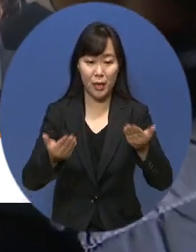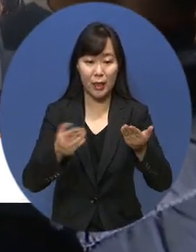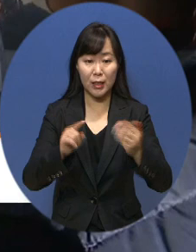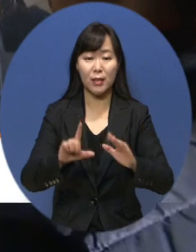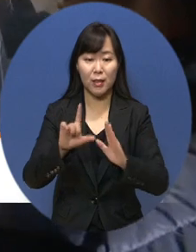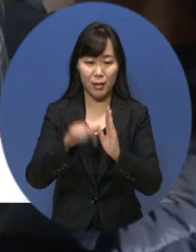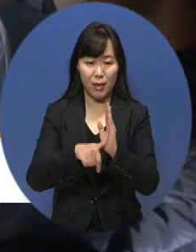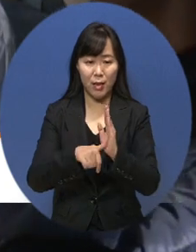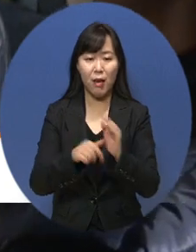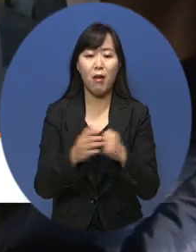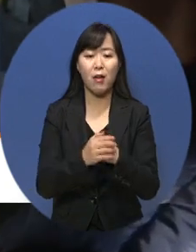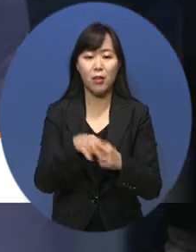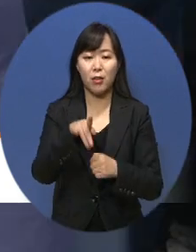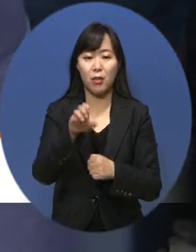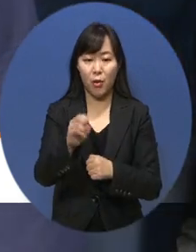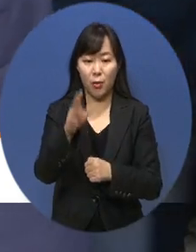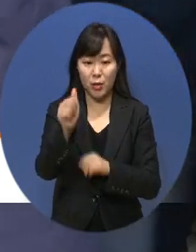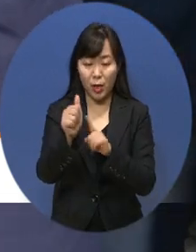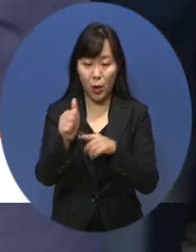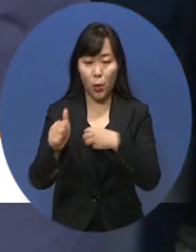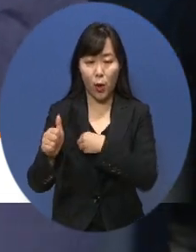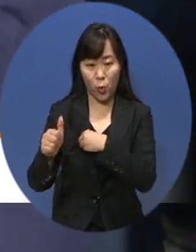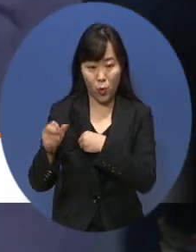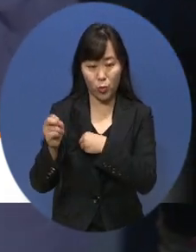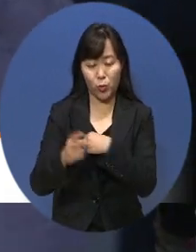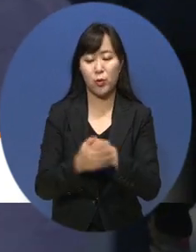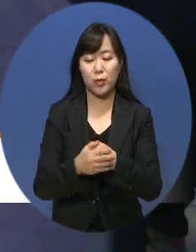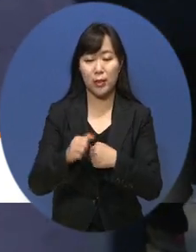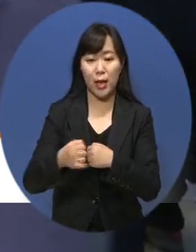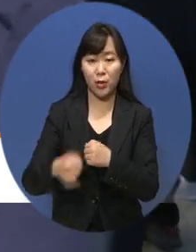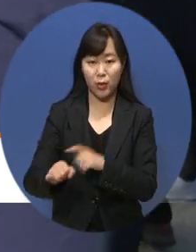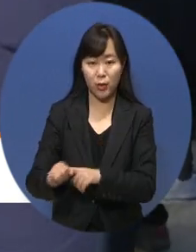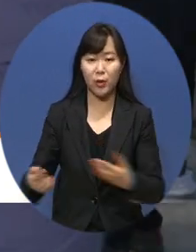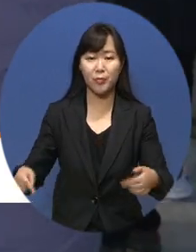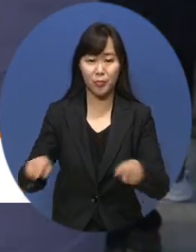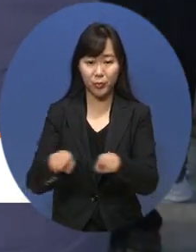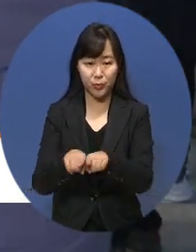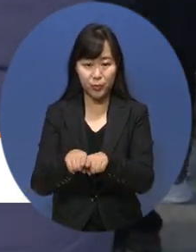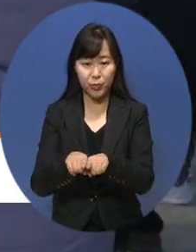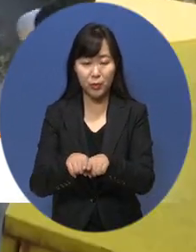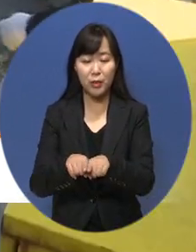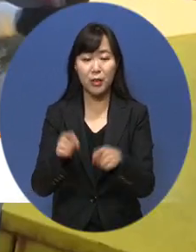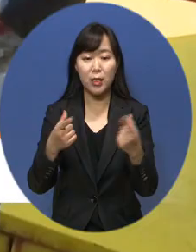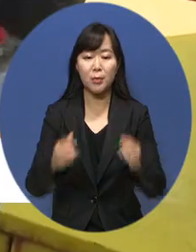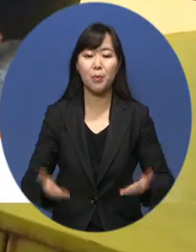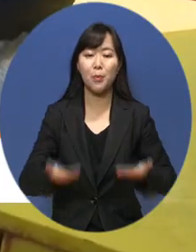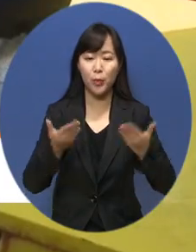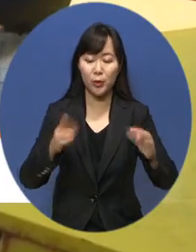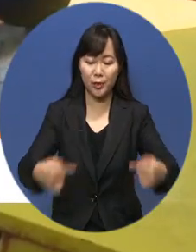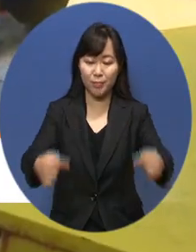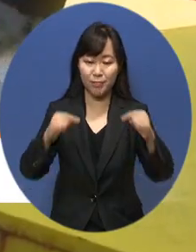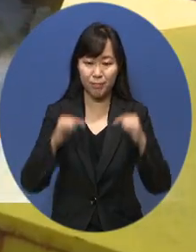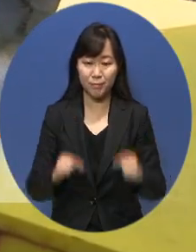이날 한사랑회 정명복 회장과 회원들 그리고 자녀들까지 연탄 봉사에